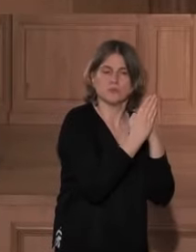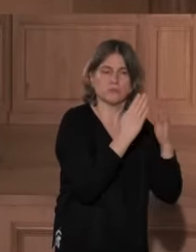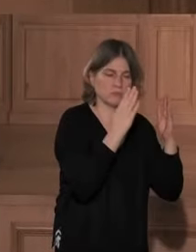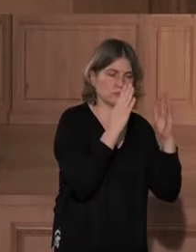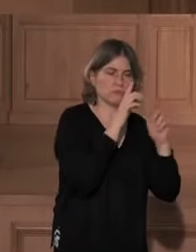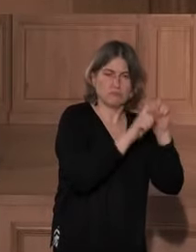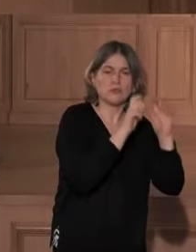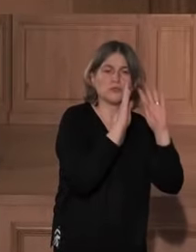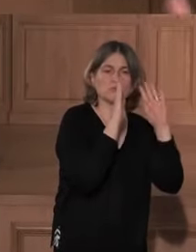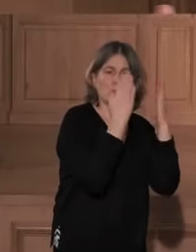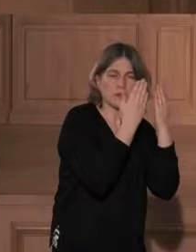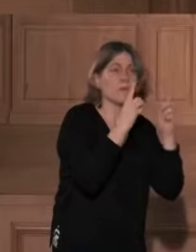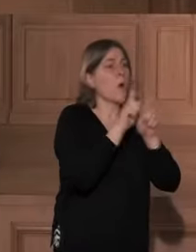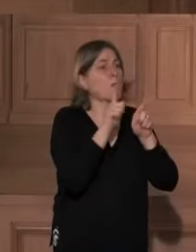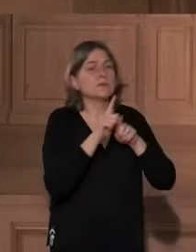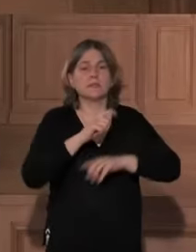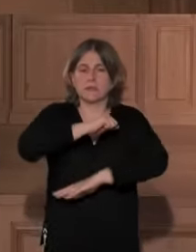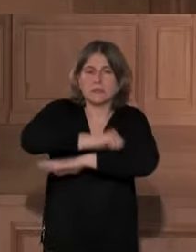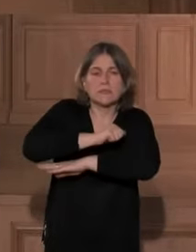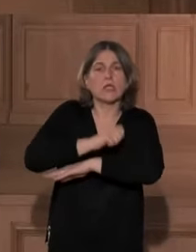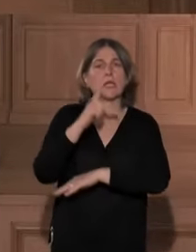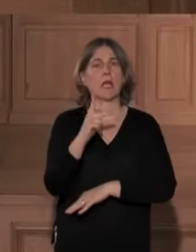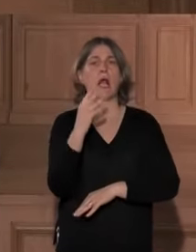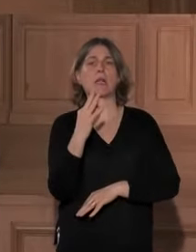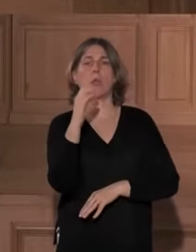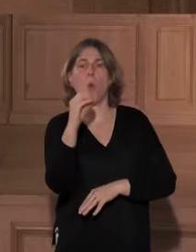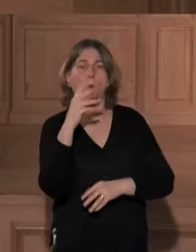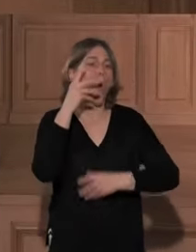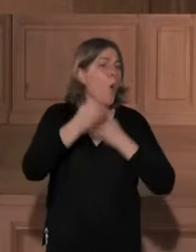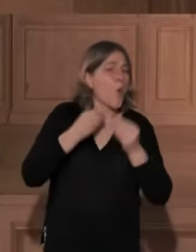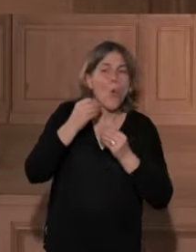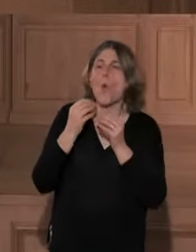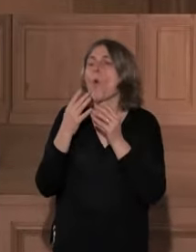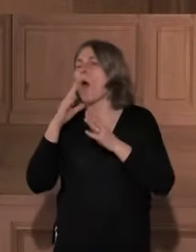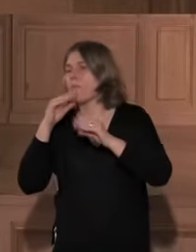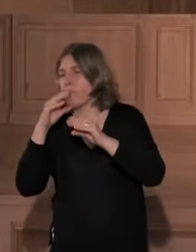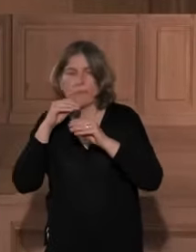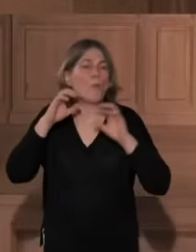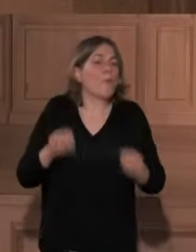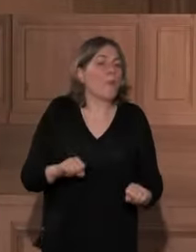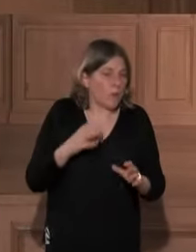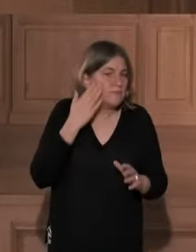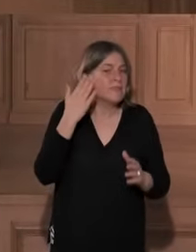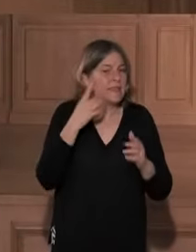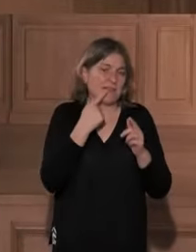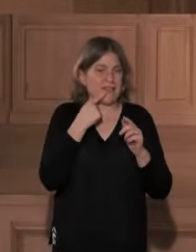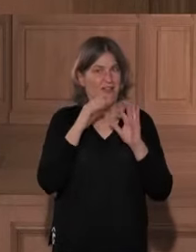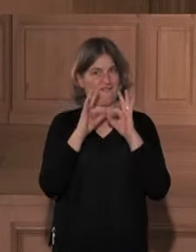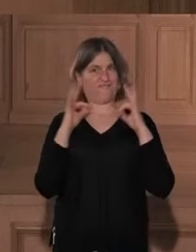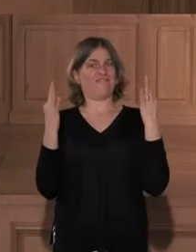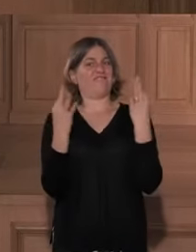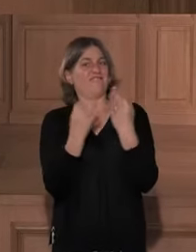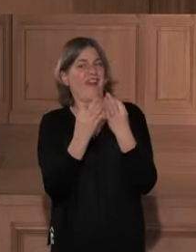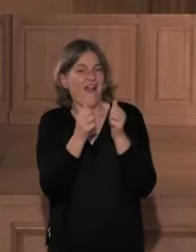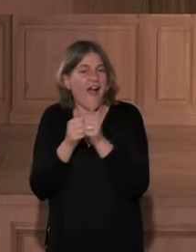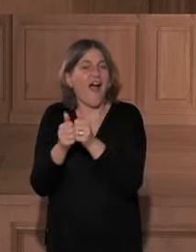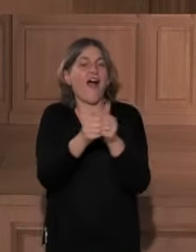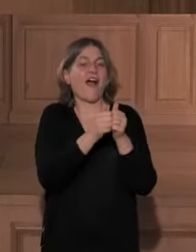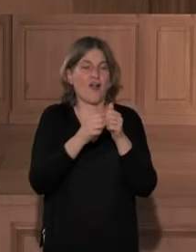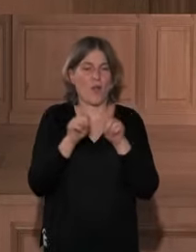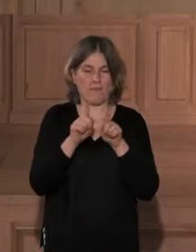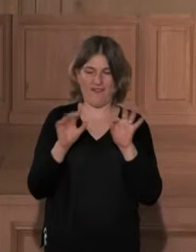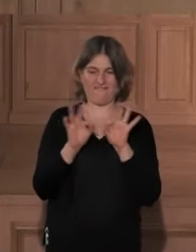on pourra parler un peu ensemble si vous n'êtes pas trop pressé, on verra. En tout cas, on a un temps de rencontre. Ensuite, pour fraterniser, pour frérer. Les Québécois, ils